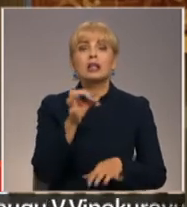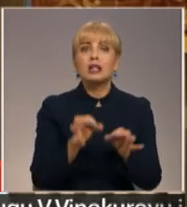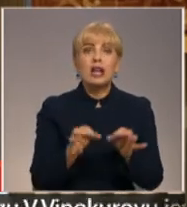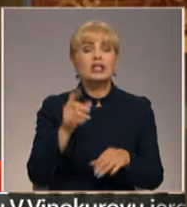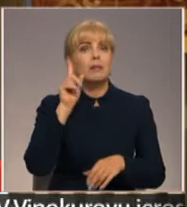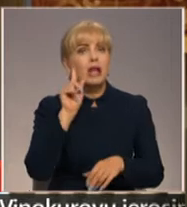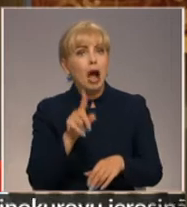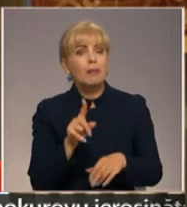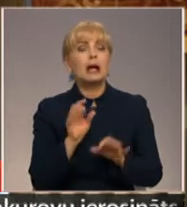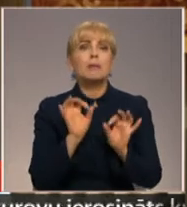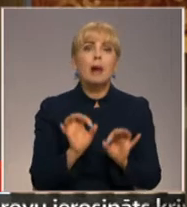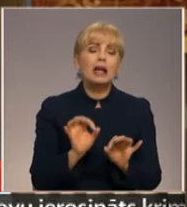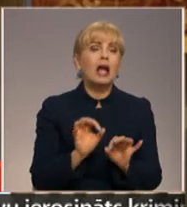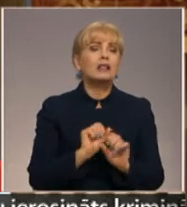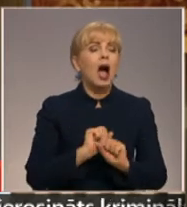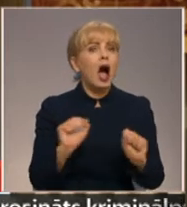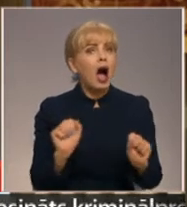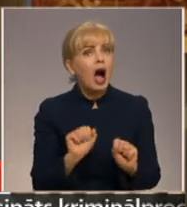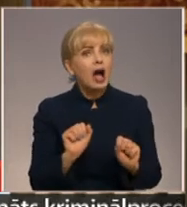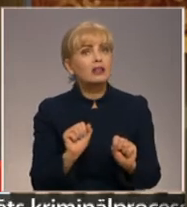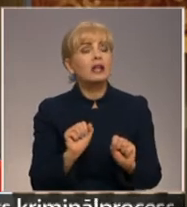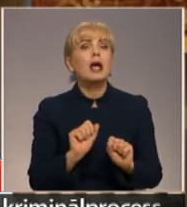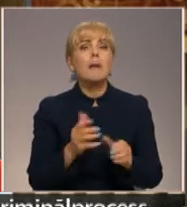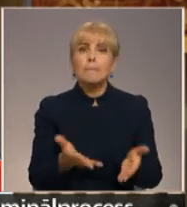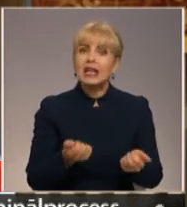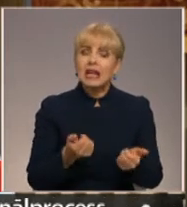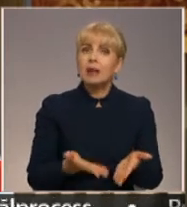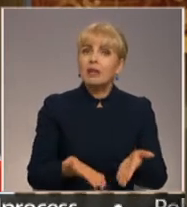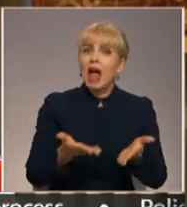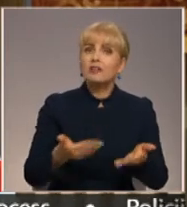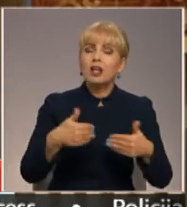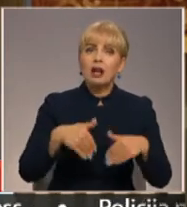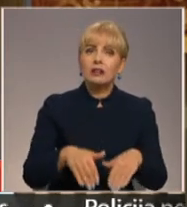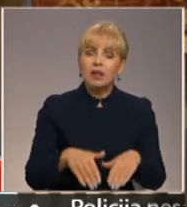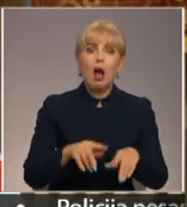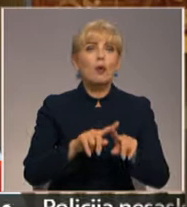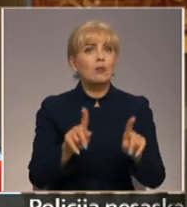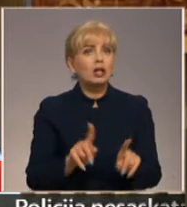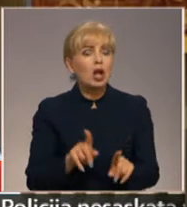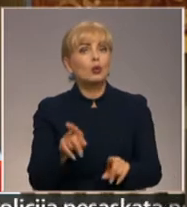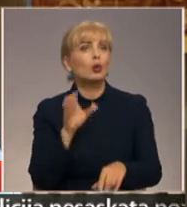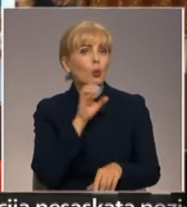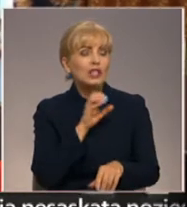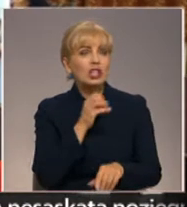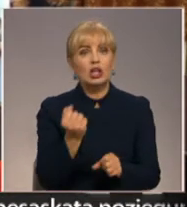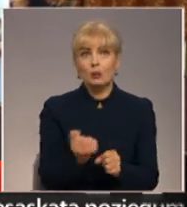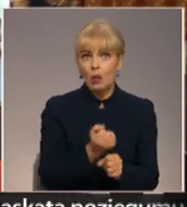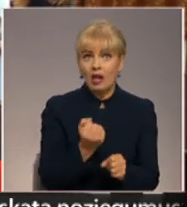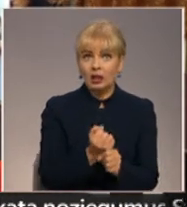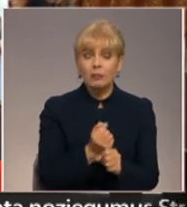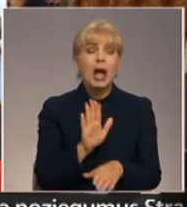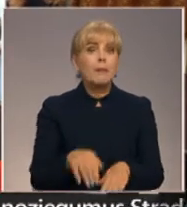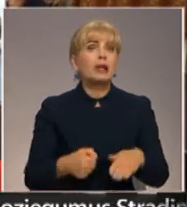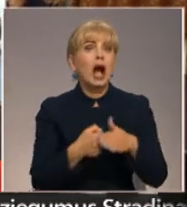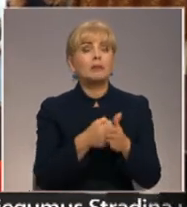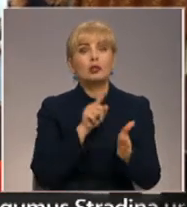jāmāk pareizi, ātri un efektīvi pieņemt spriedumus lietās, kurās iespējams ir kaut kādi šādi noziedzīgi nodarījumi. Par